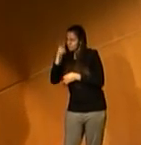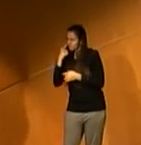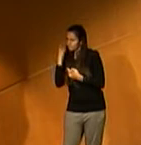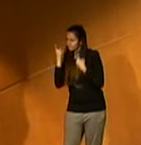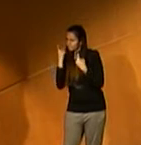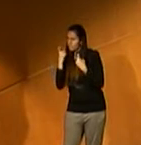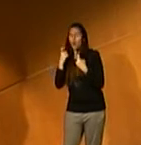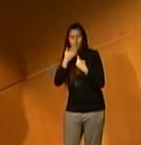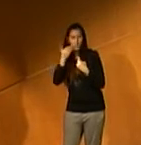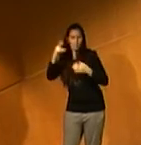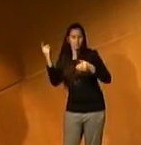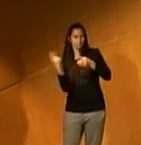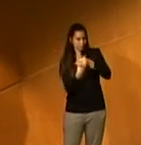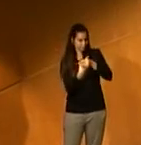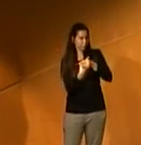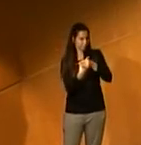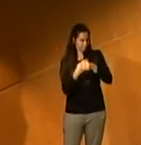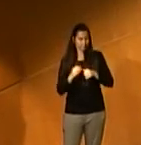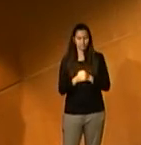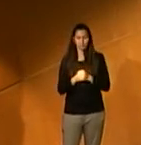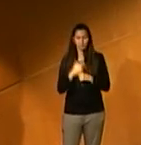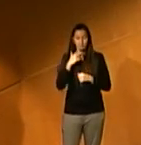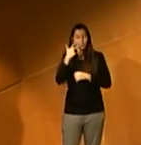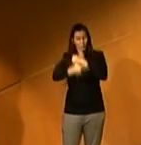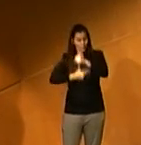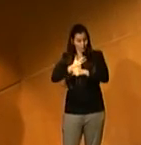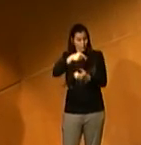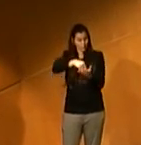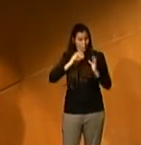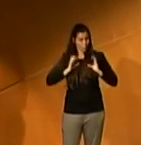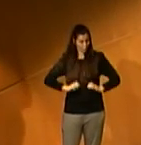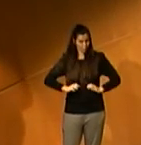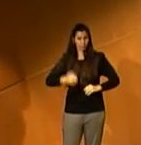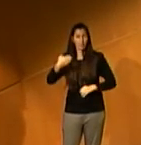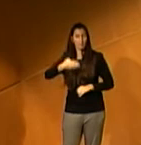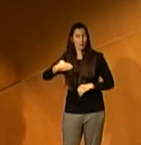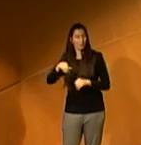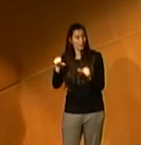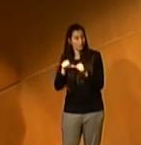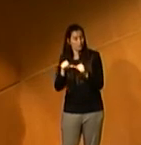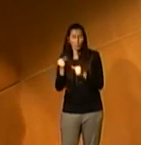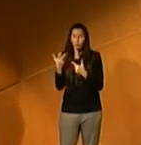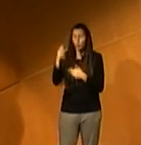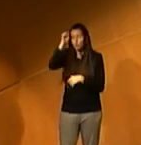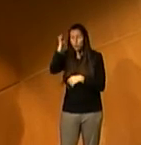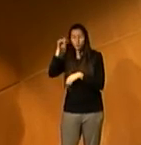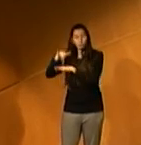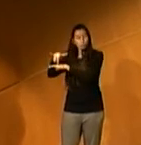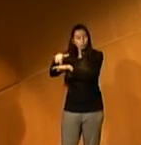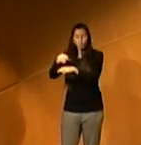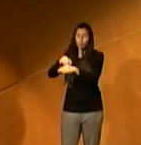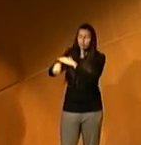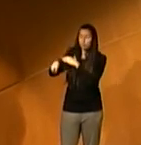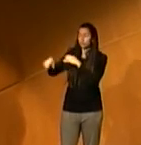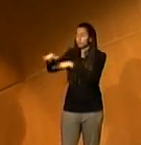d'inclusion ULIS. Durant ses 3 années au collège, Maria effectue différents stages en milieu ordinaire. Cependant, elle